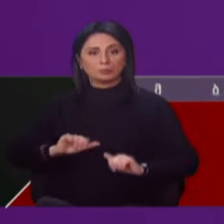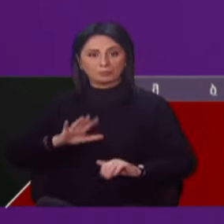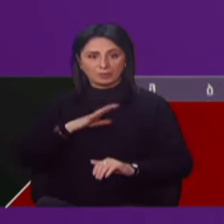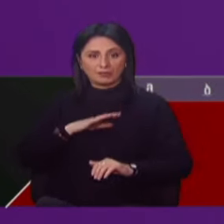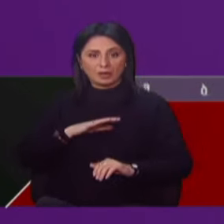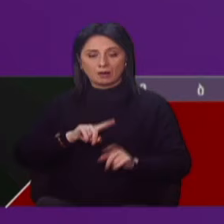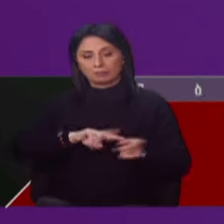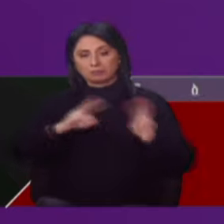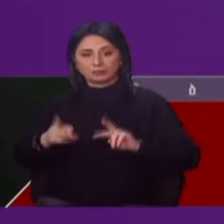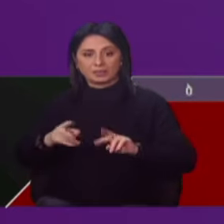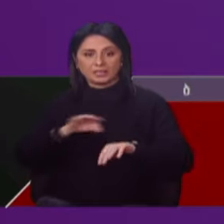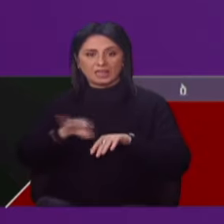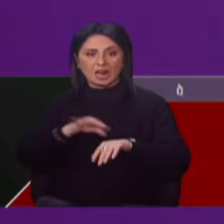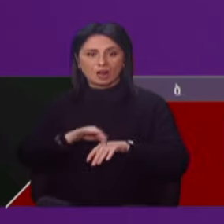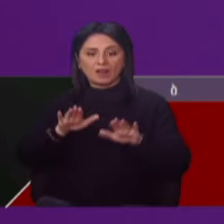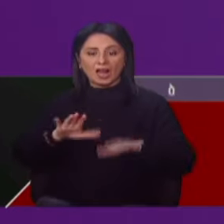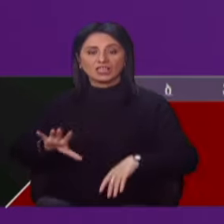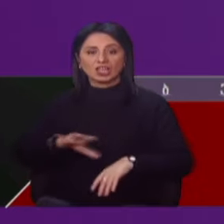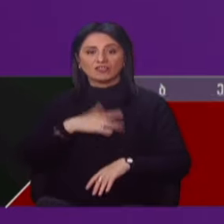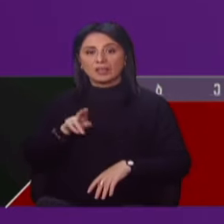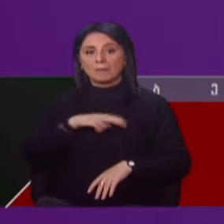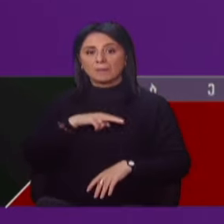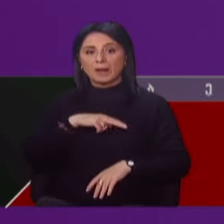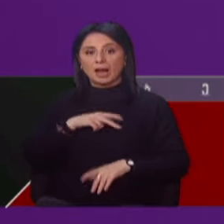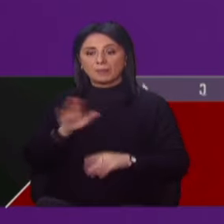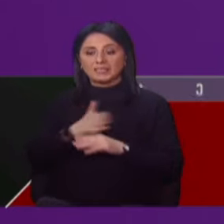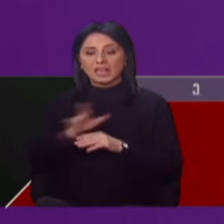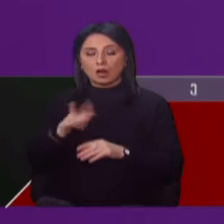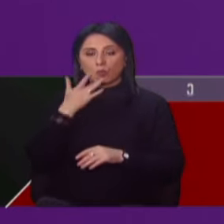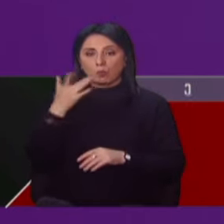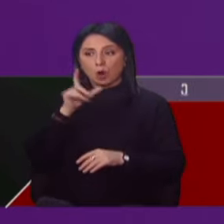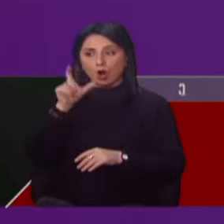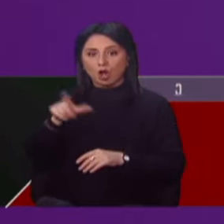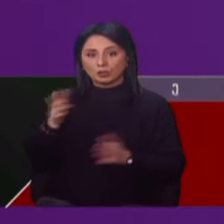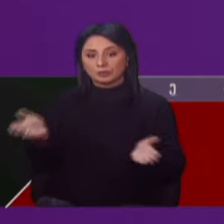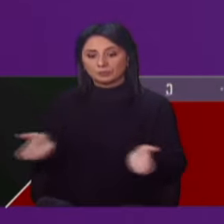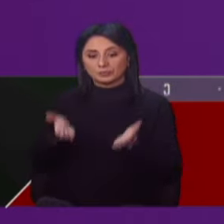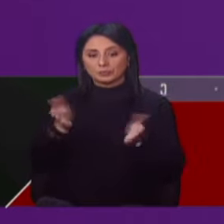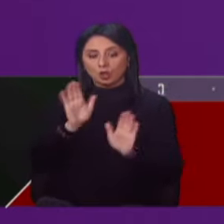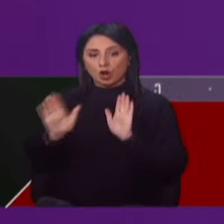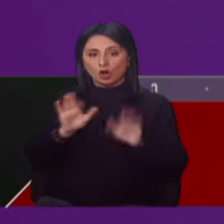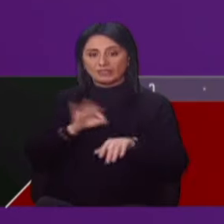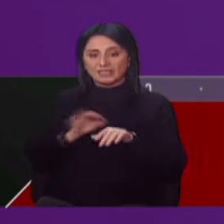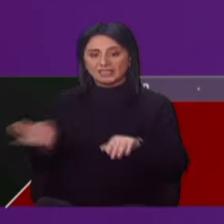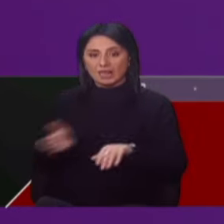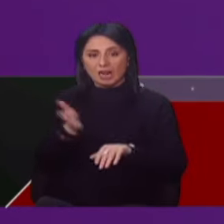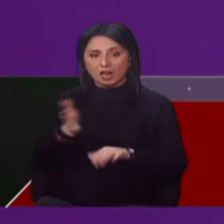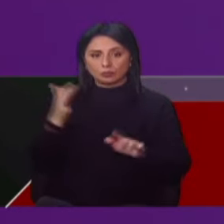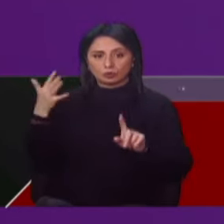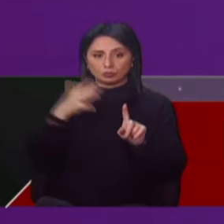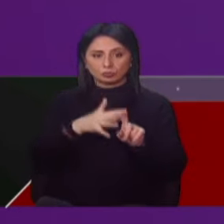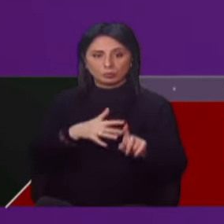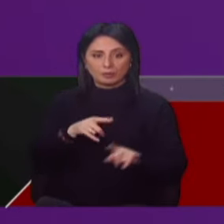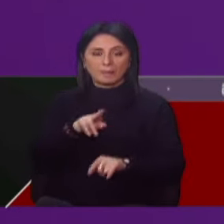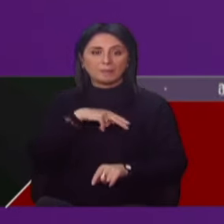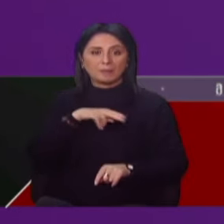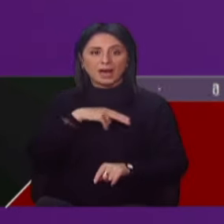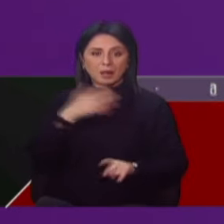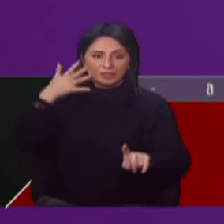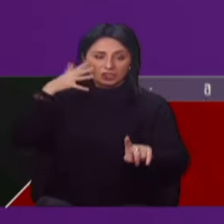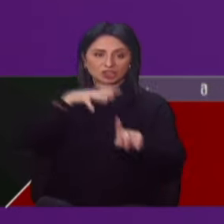გახდა ძალადობრივი. Ადგილი ჰქონდა პარლამენტზე ცალკეული პოლიტიკოსების მიერ ორგანიზებულ ძალადობრივ შტურმს და